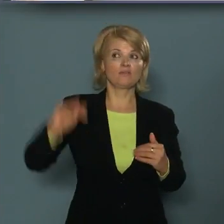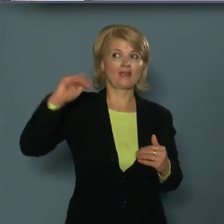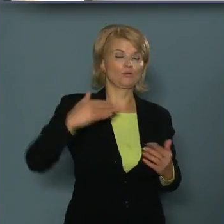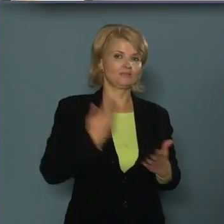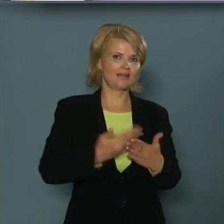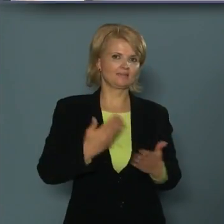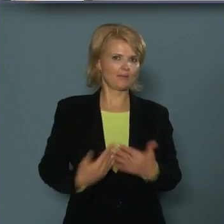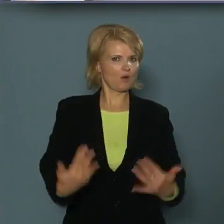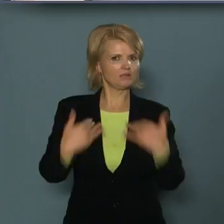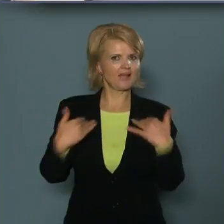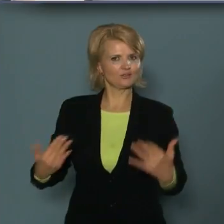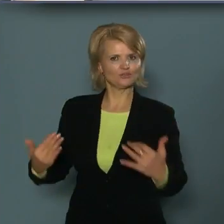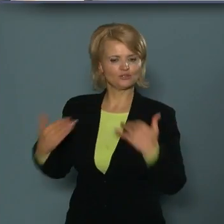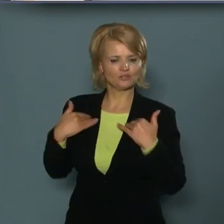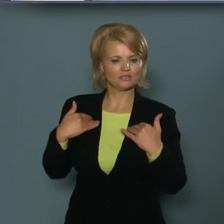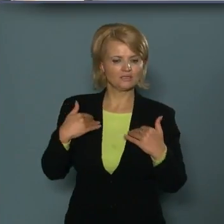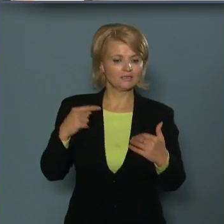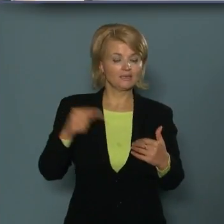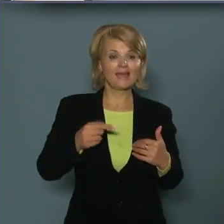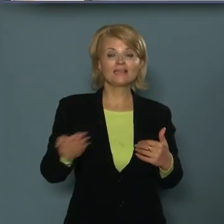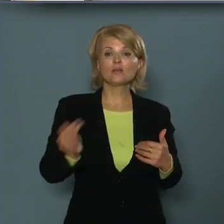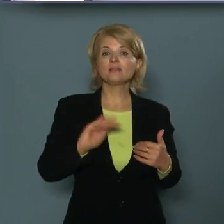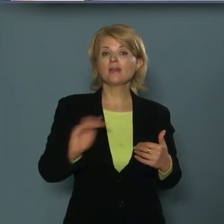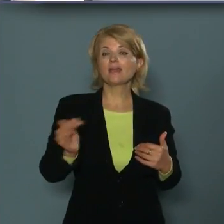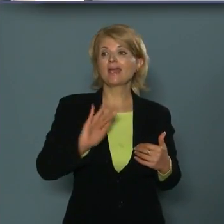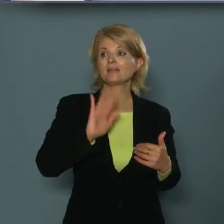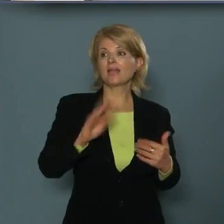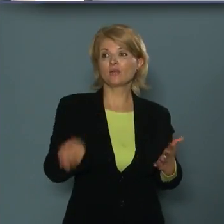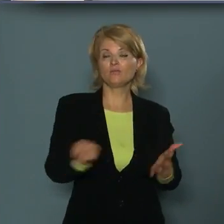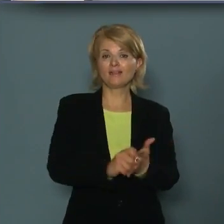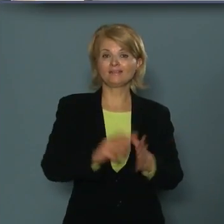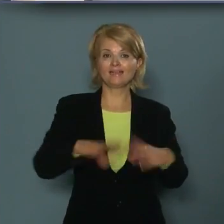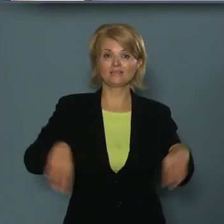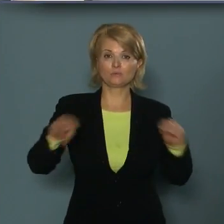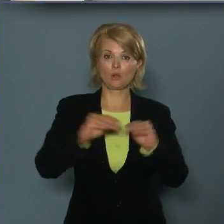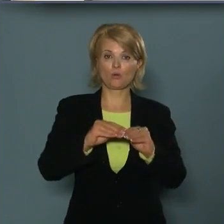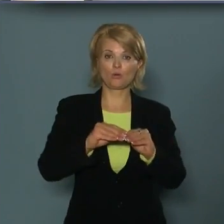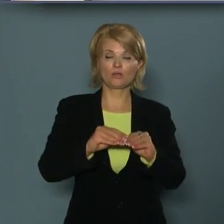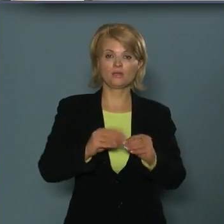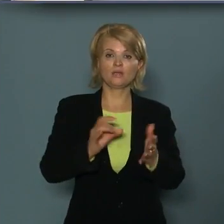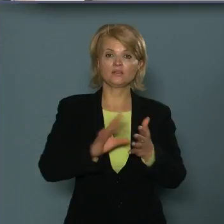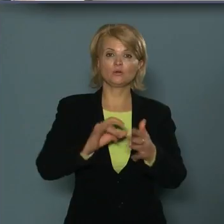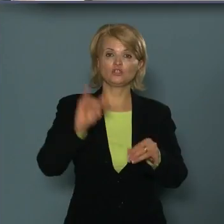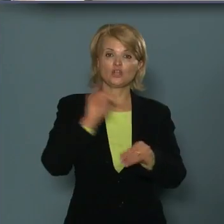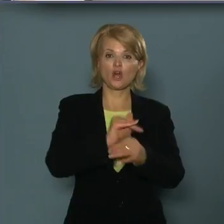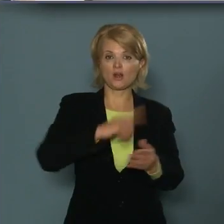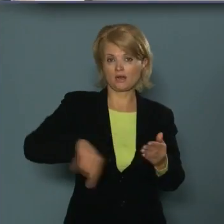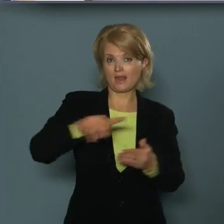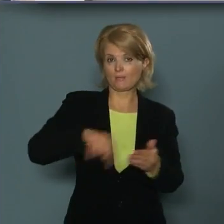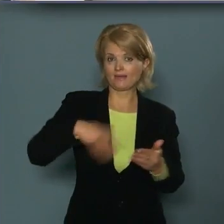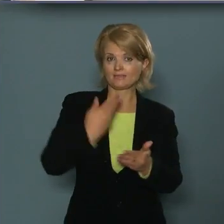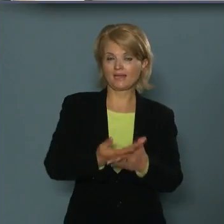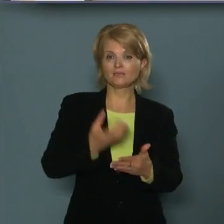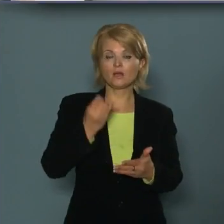váltam. És aztán ezt a gyerekeknek kezdték el vásárolni a szülők, és nagyon gyorsan aranylemez lett. És amikor